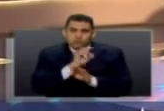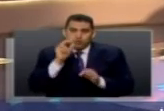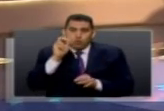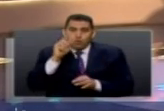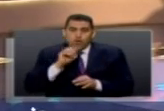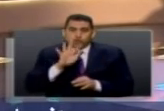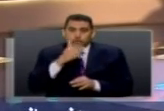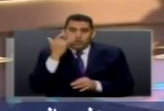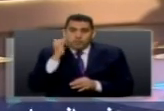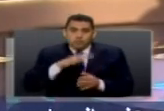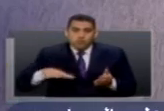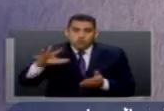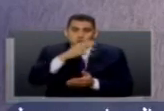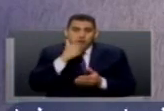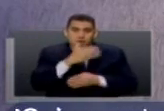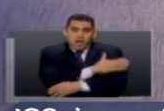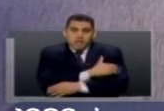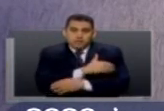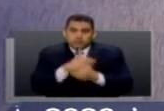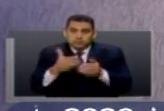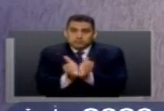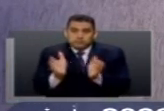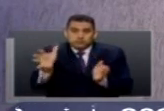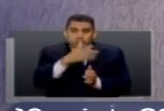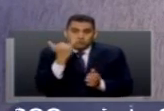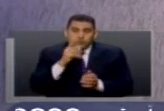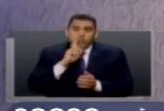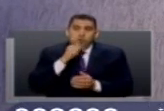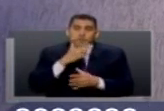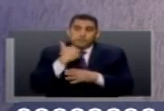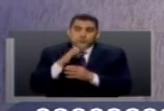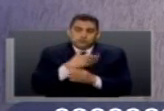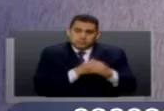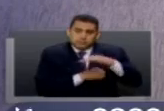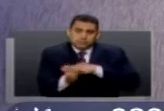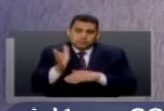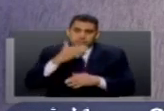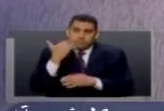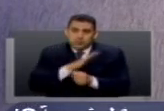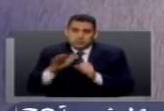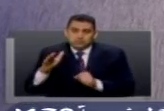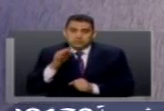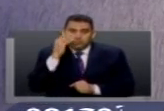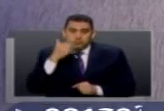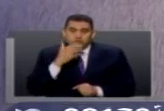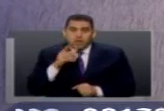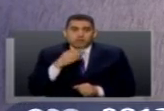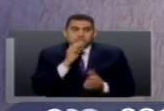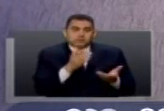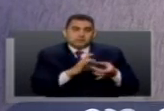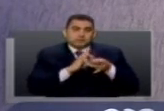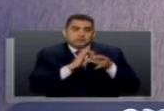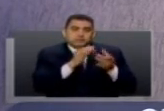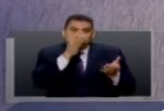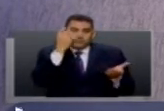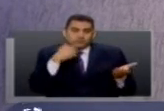والعرب من الاحزاب وجاءت فرصه ان نقضي على محمد فقالوا فاذا نجح يعني اذا يعني